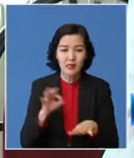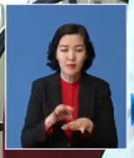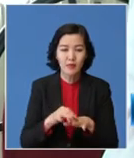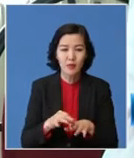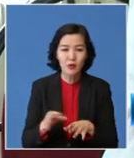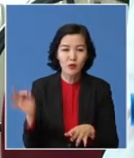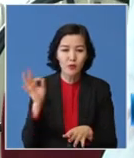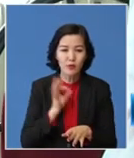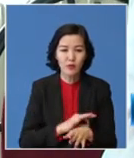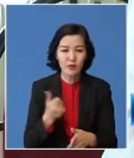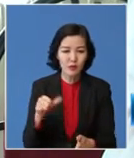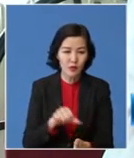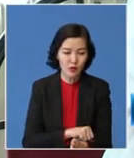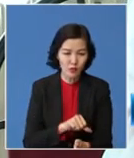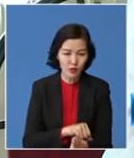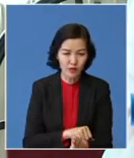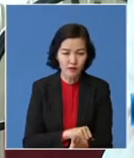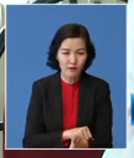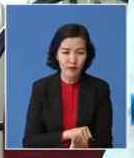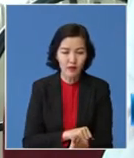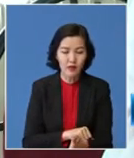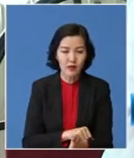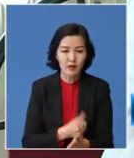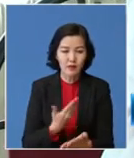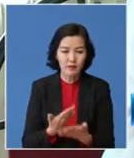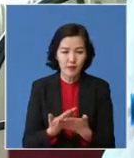употреблении инъекционных наркотиков. Это составляет